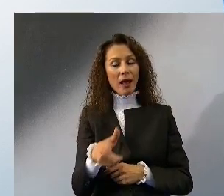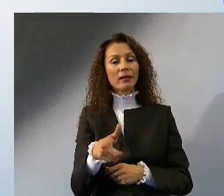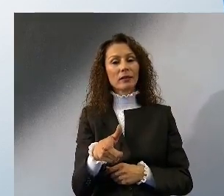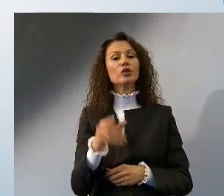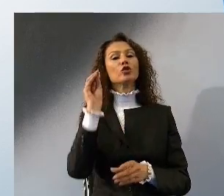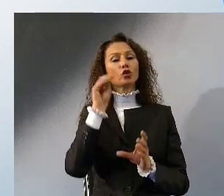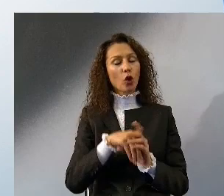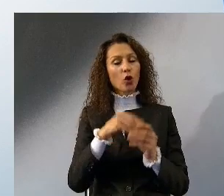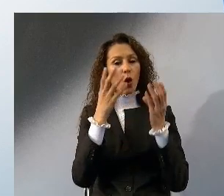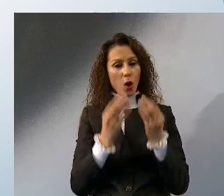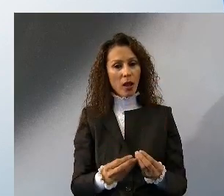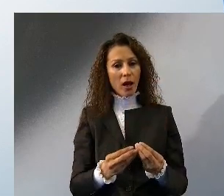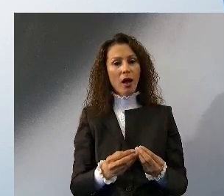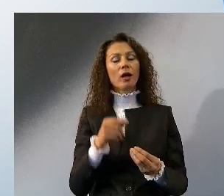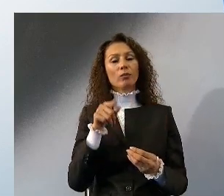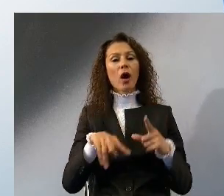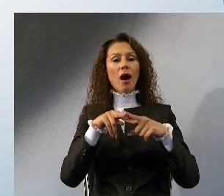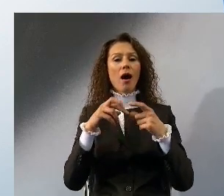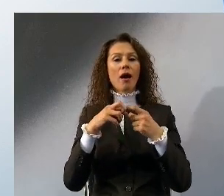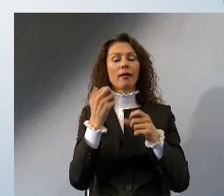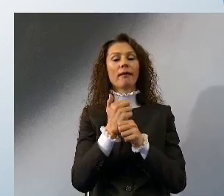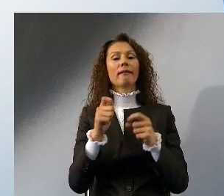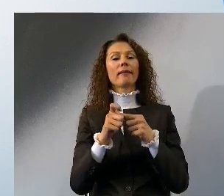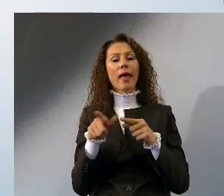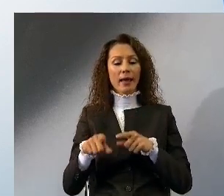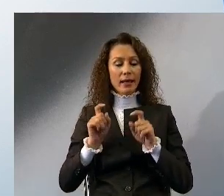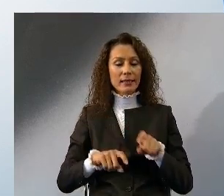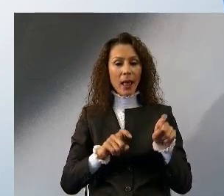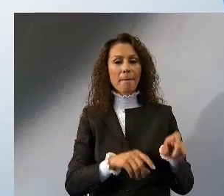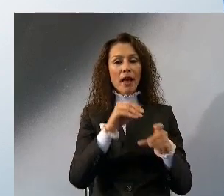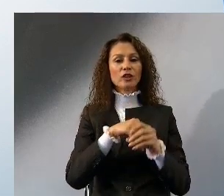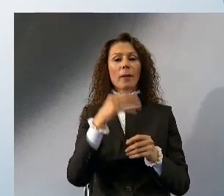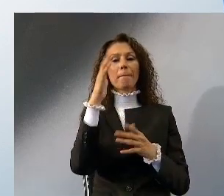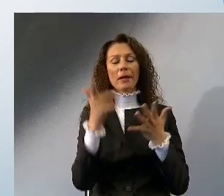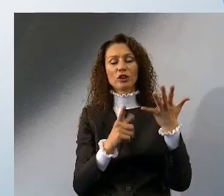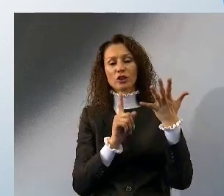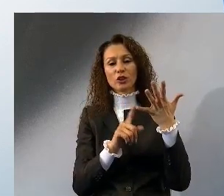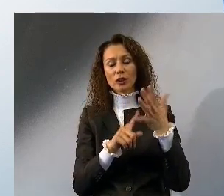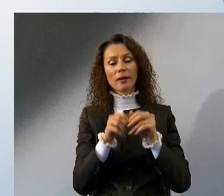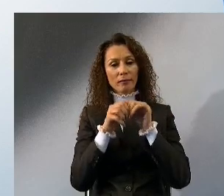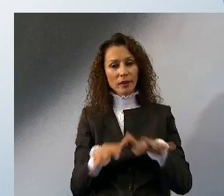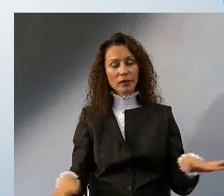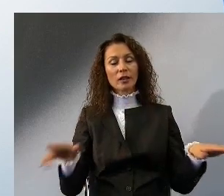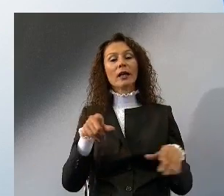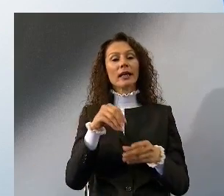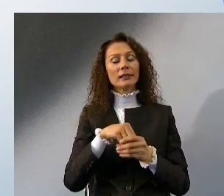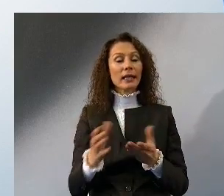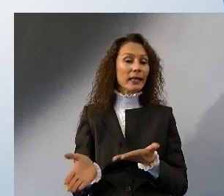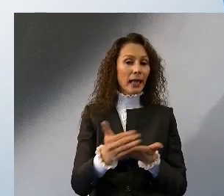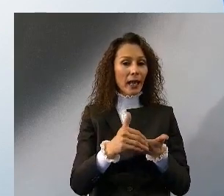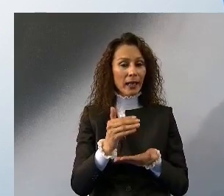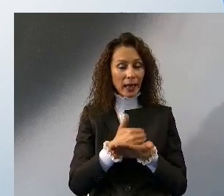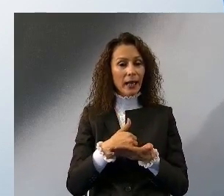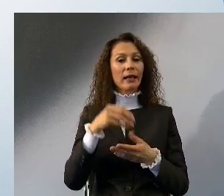gerçekleştirmesi. Son olarak da bunun Ar-Ge'si ve izlenmesiyle ilgili 5. bacağımız var ve tarımda da 12 ay geliri elde etmek